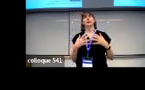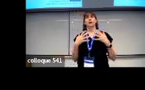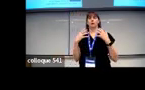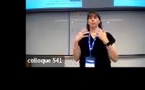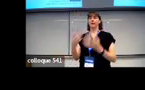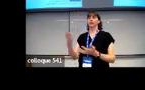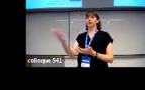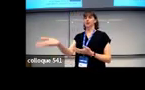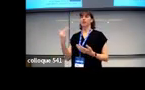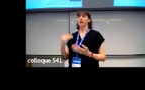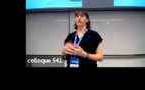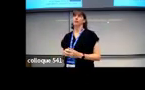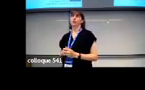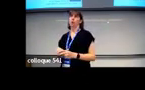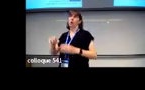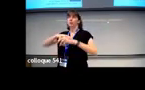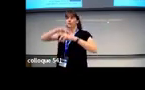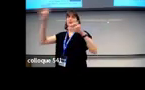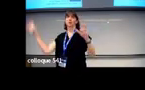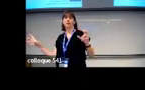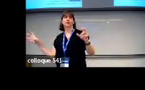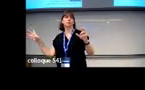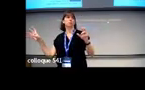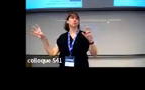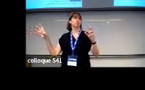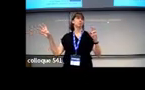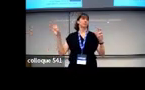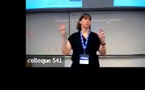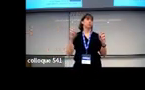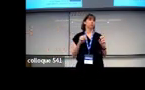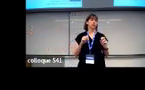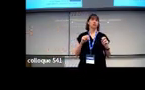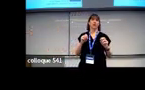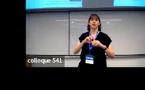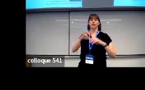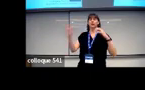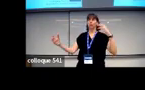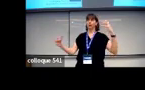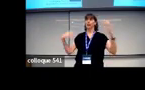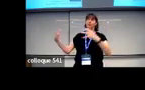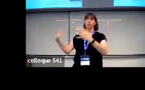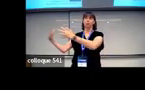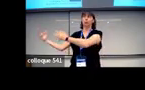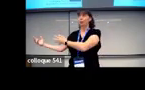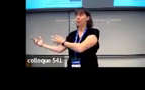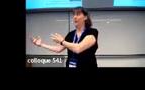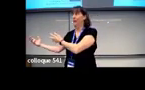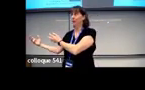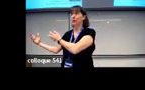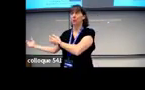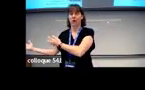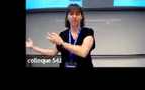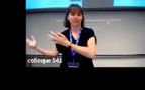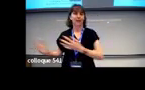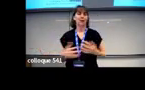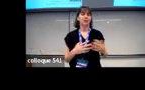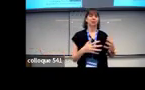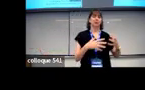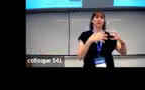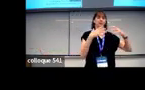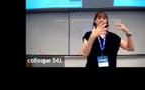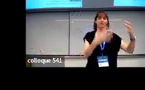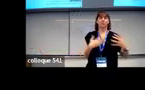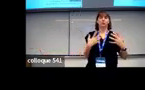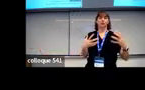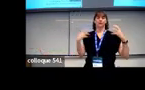l'infographie, pédagogie. Jeanne a un certificat d'enseignement au collégial. Donc, elle a fait plus de cours de pédagogie que moi.